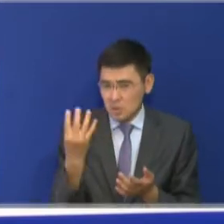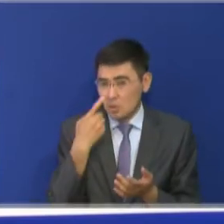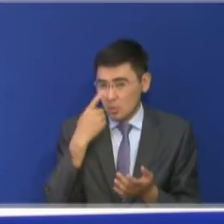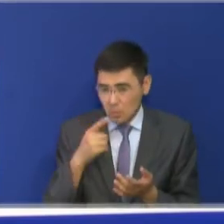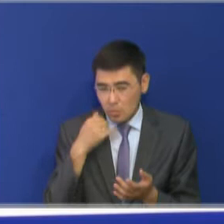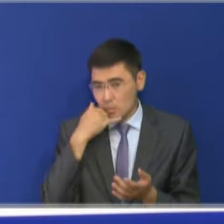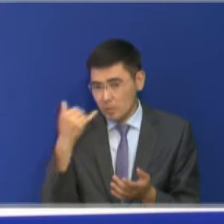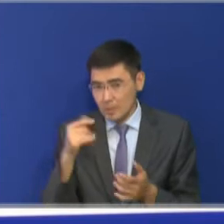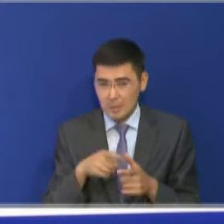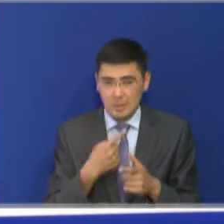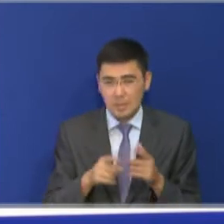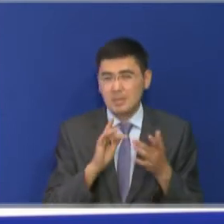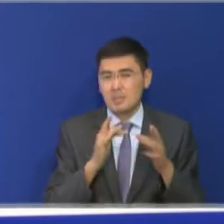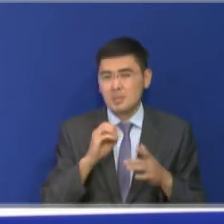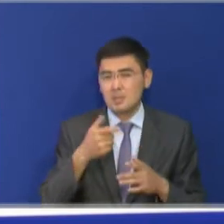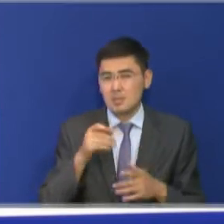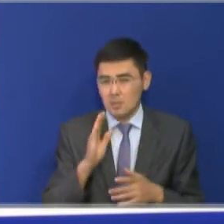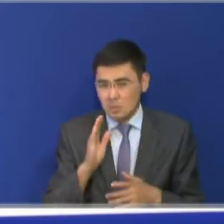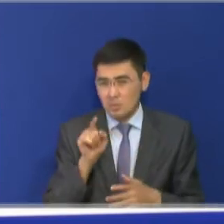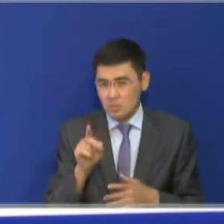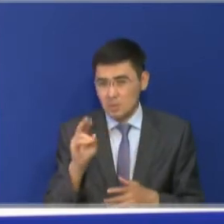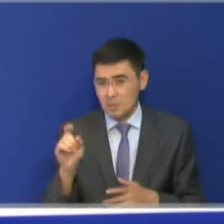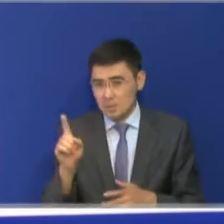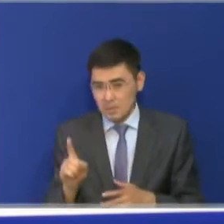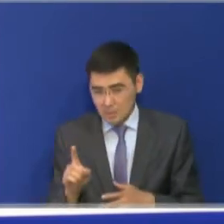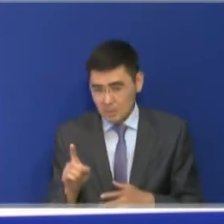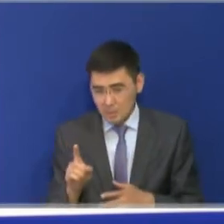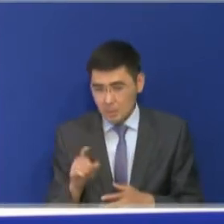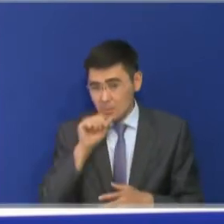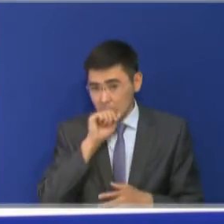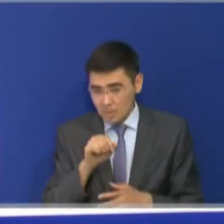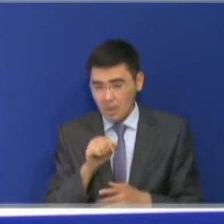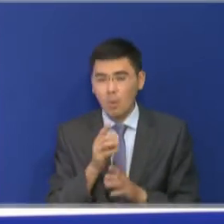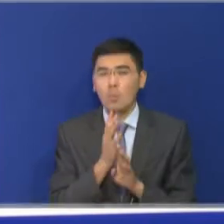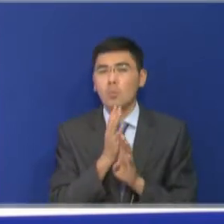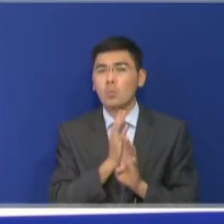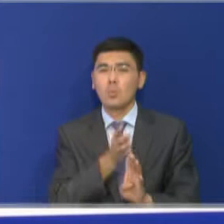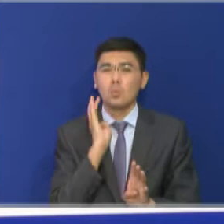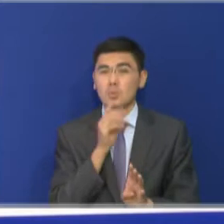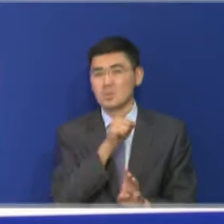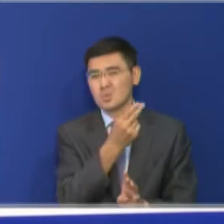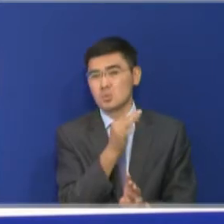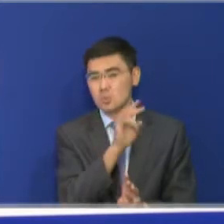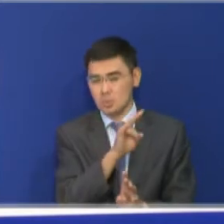немесе egov.kz порталындағы арнайы сервис арқылы алдын ала брондау қажет. Кезекті алдын